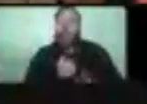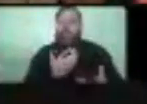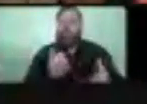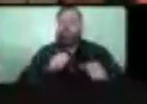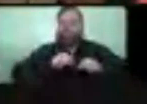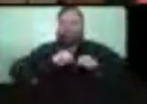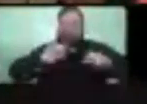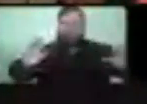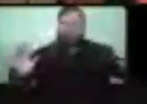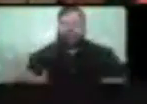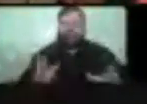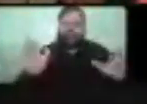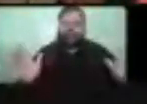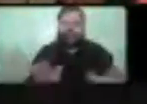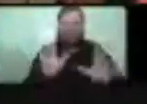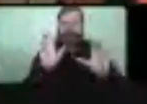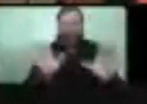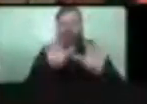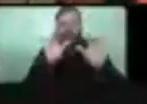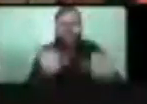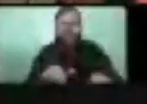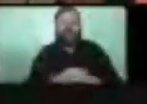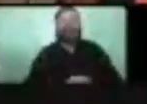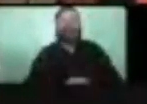yanapendeza kadri inavyowezekana.